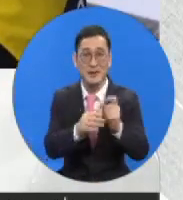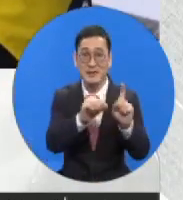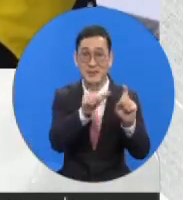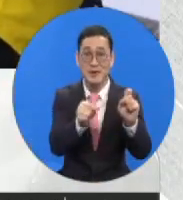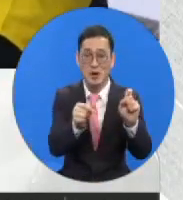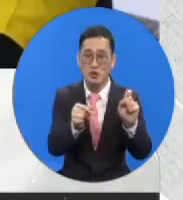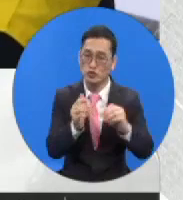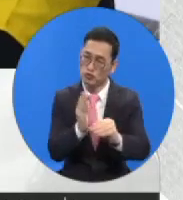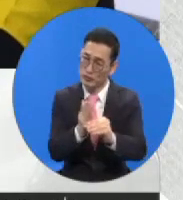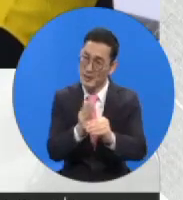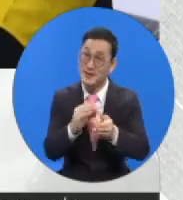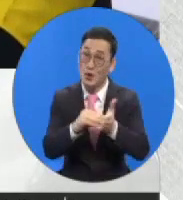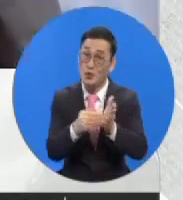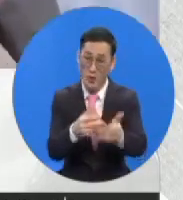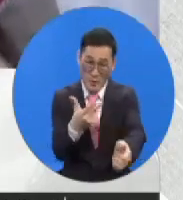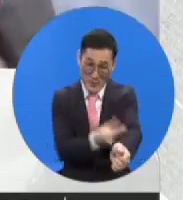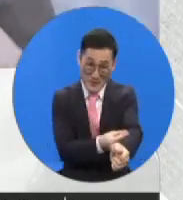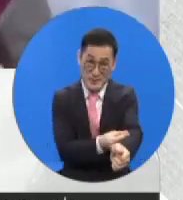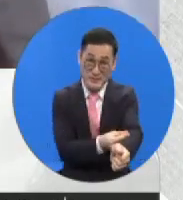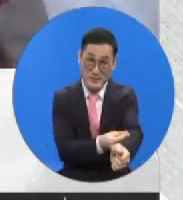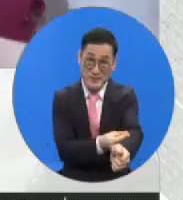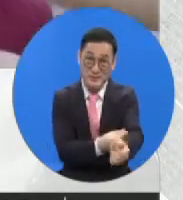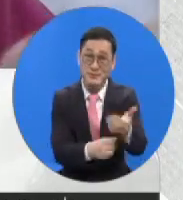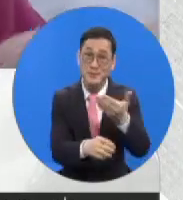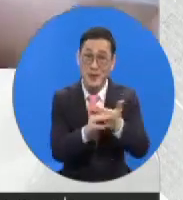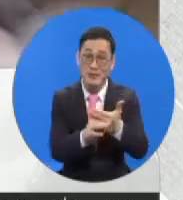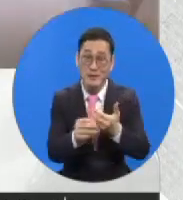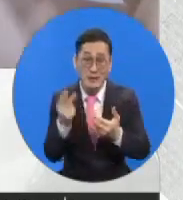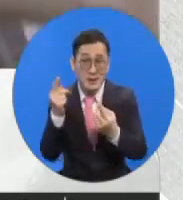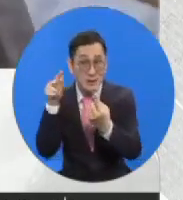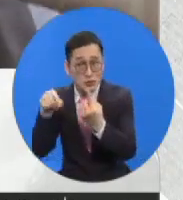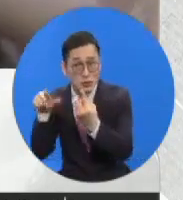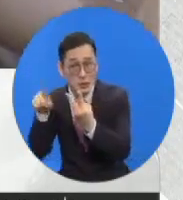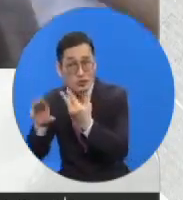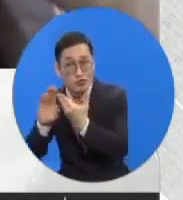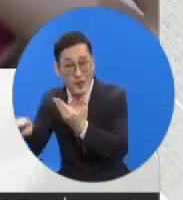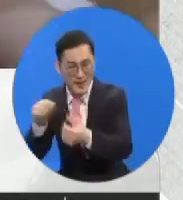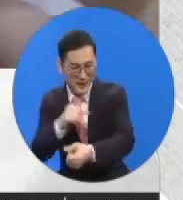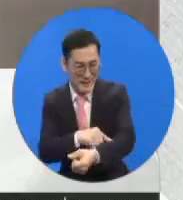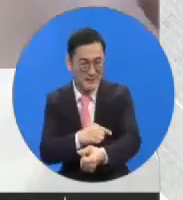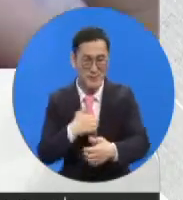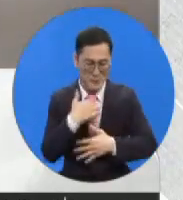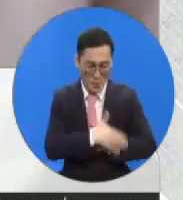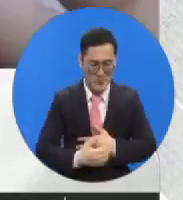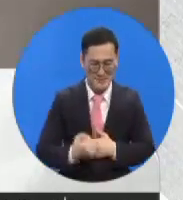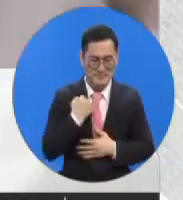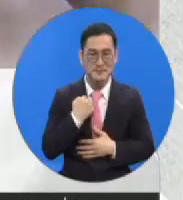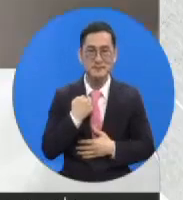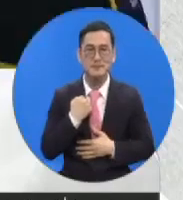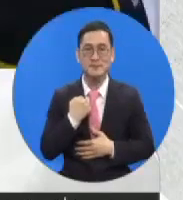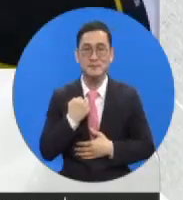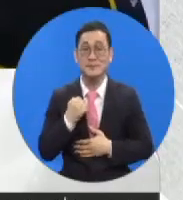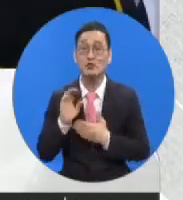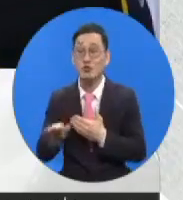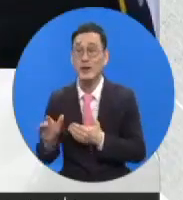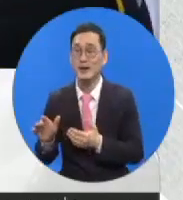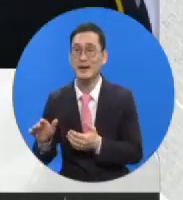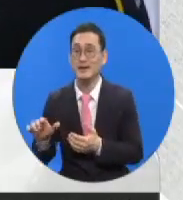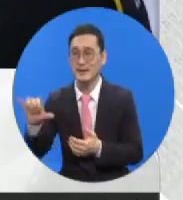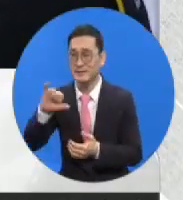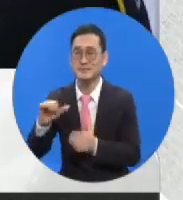접종을 맞으셔도 항체 생성 기간이 한 1, 2주 정도 되니까 산술적으로는 개선이 나옵니다. 그리고 실제로 11월이